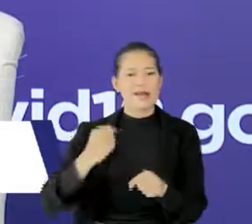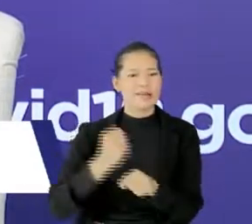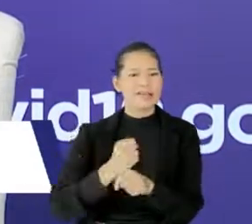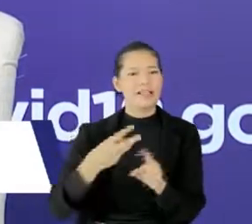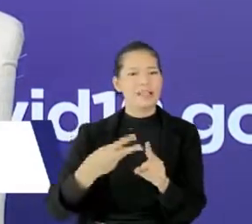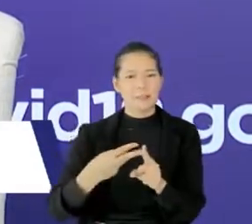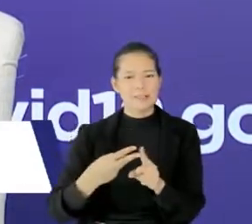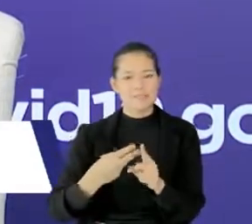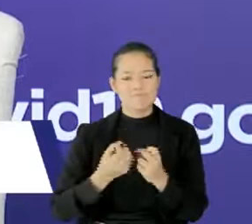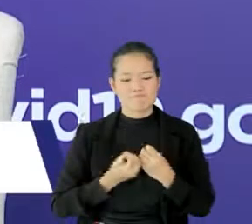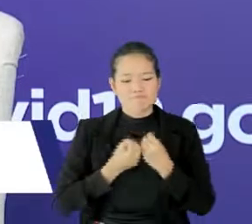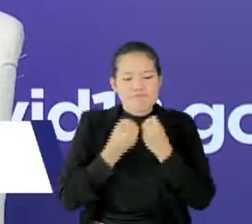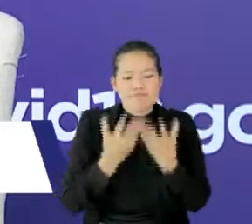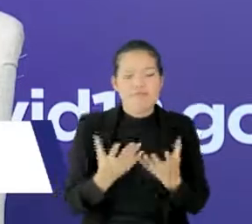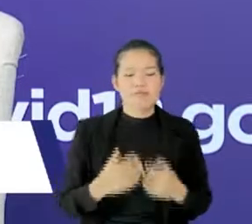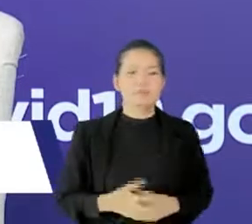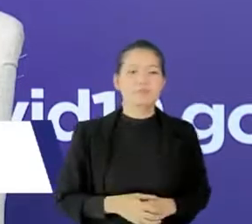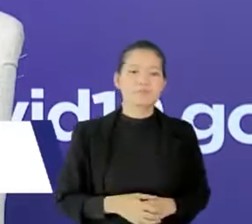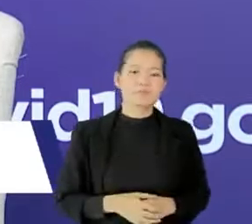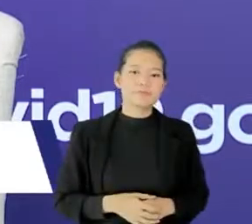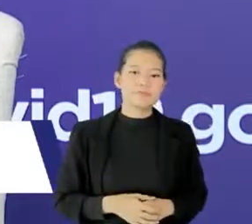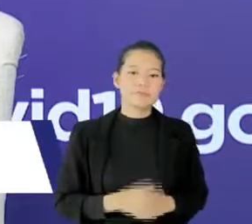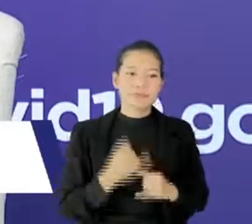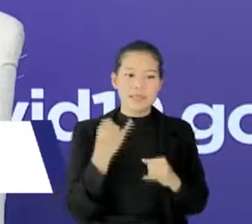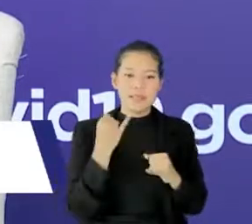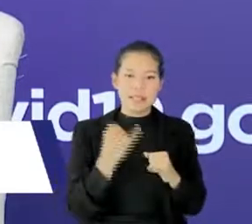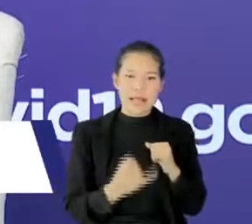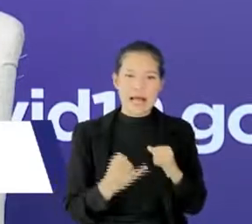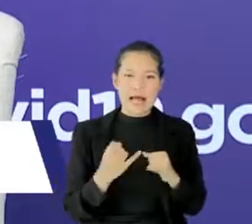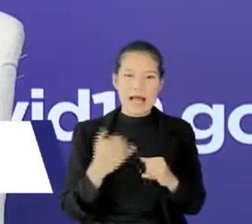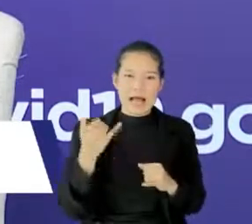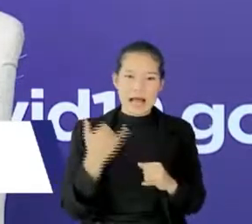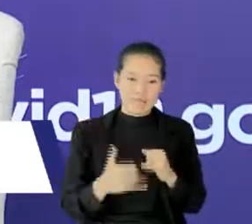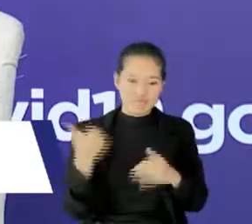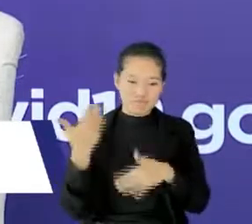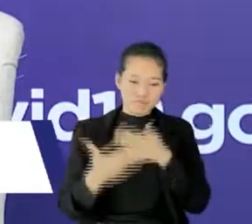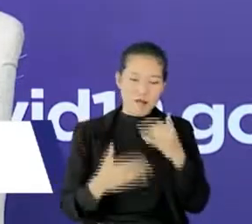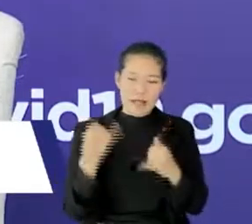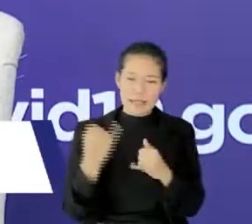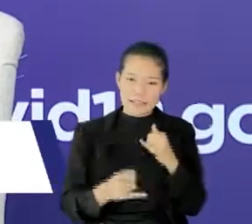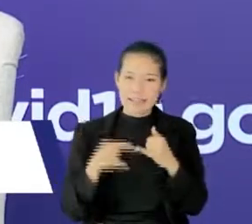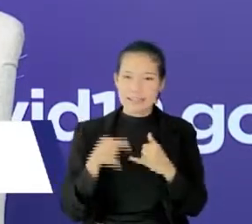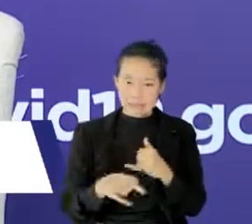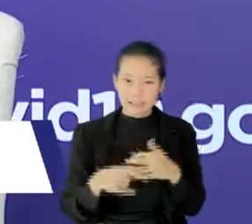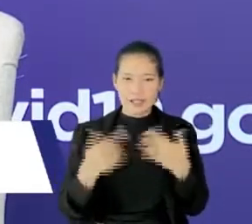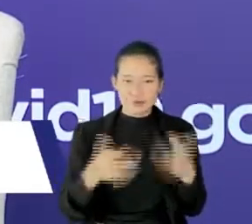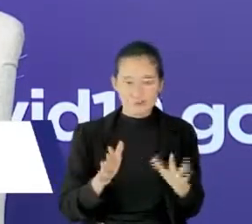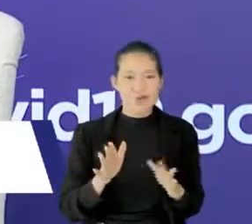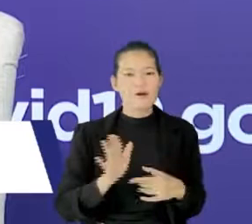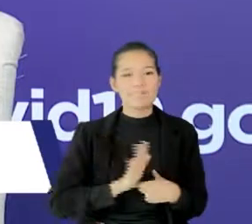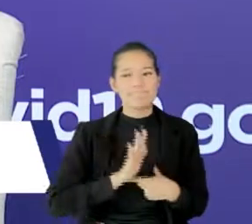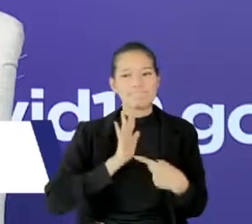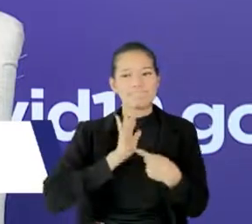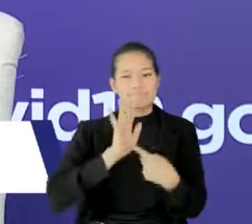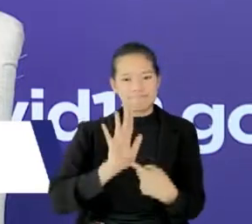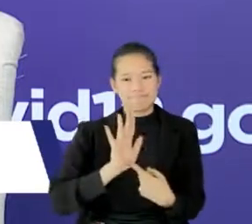juga. Jadi terakhir-terakhir ini kita telah merilis